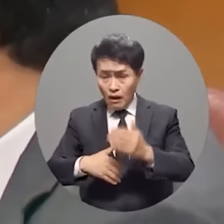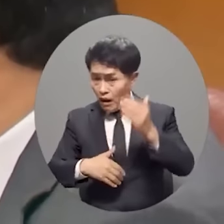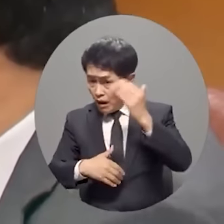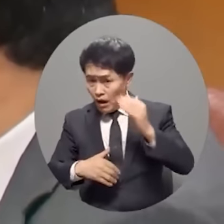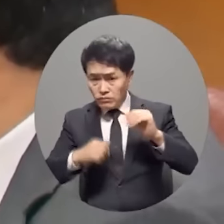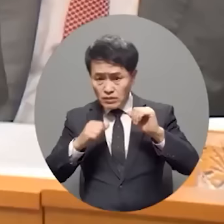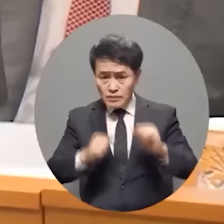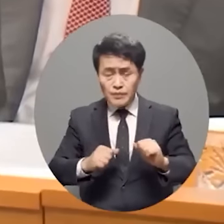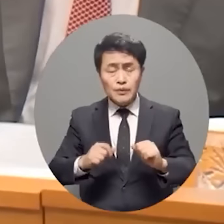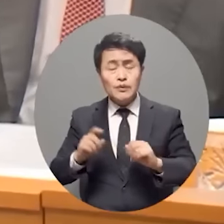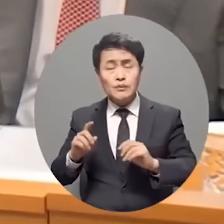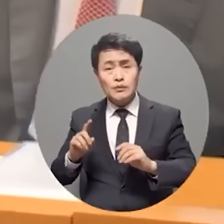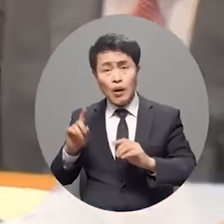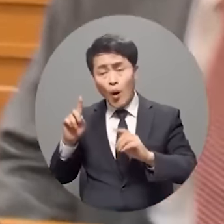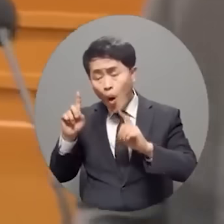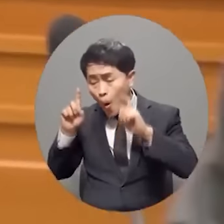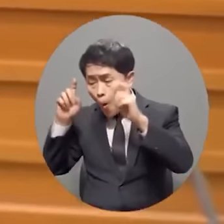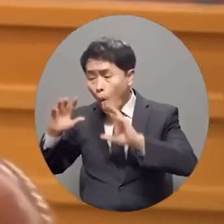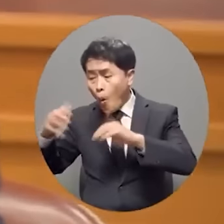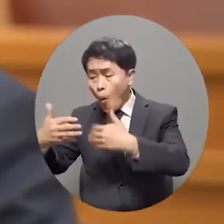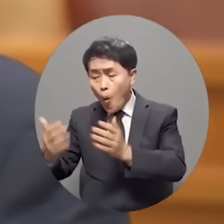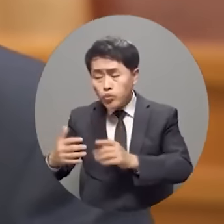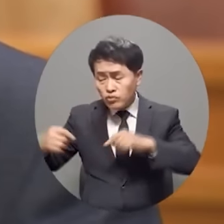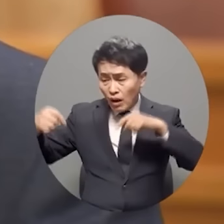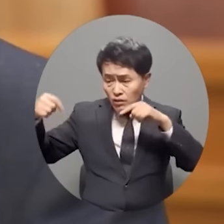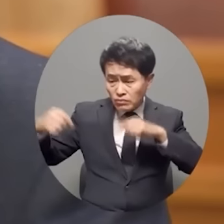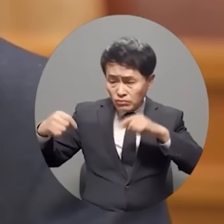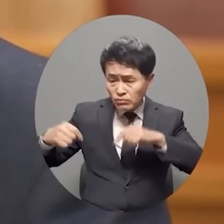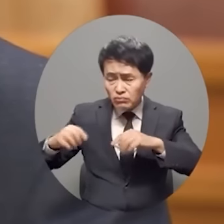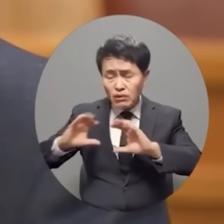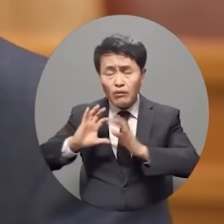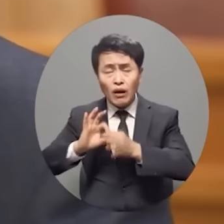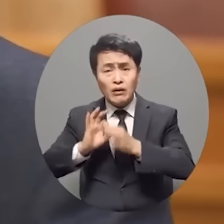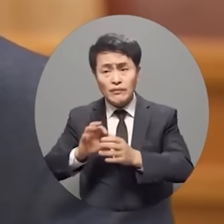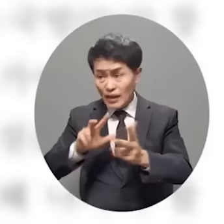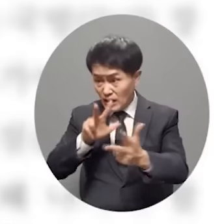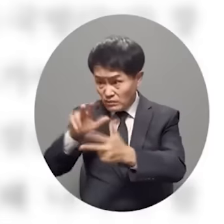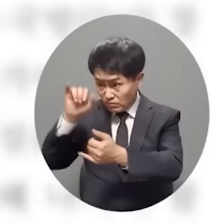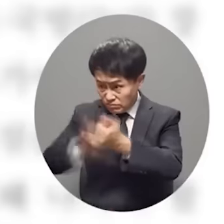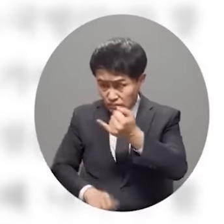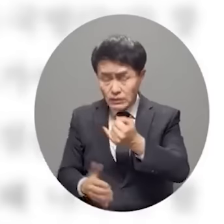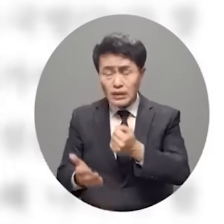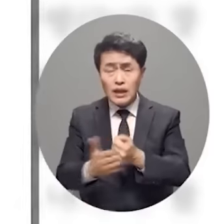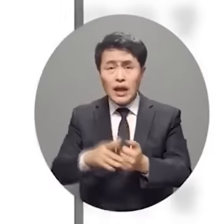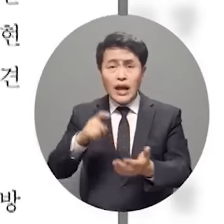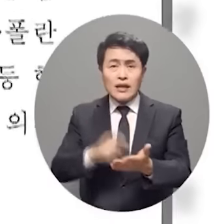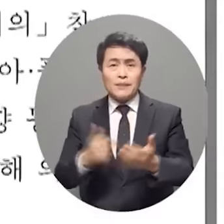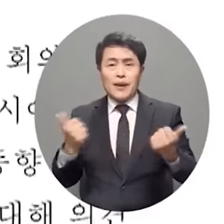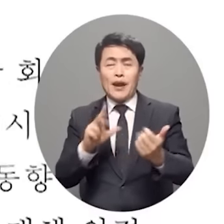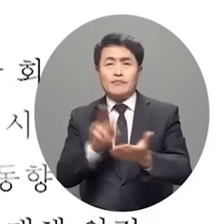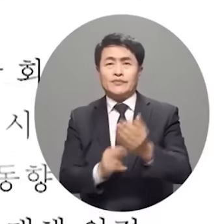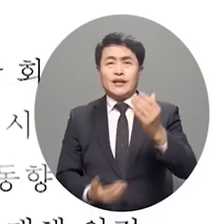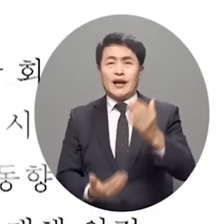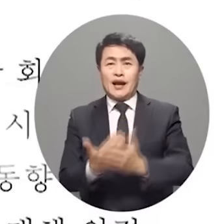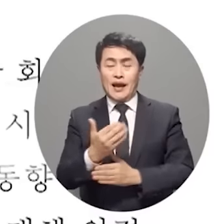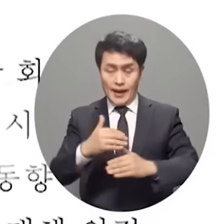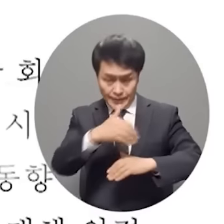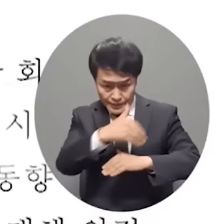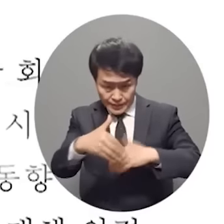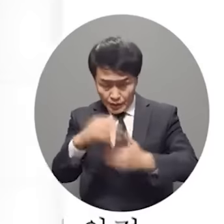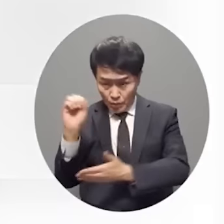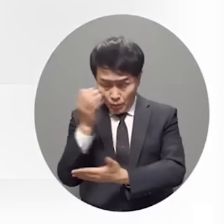국방장관 회담을 준비하겠다는 약속도 지켜지지 않았습니다 급조 회의 논란이 일자 각종 일정과